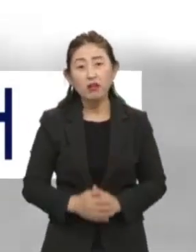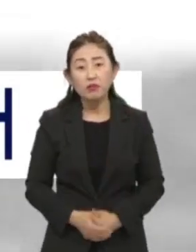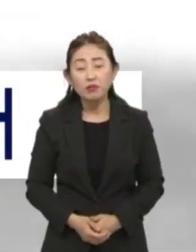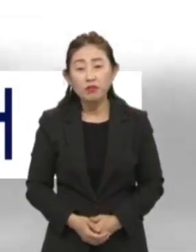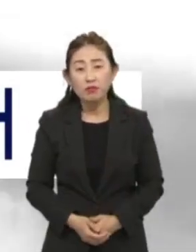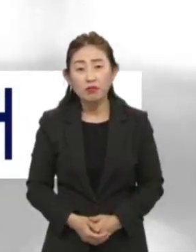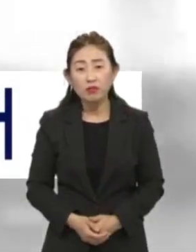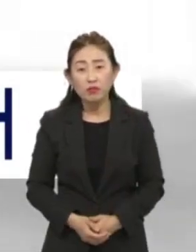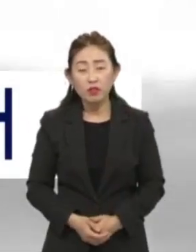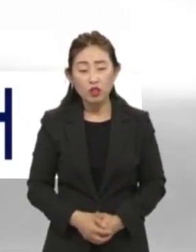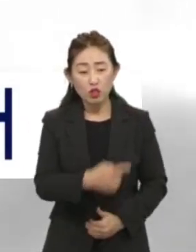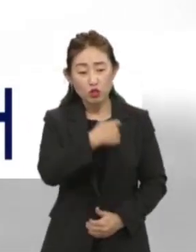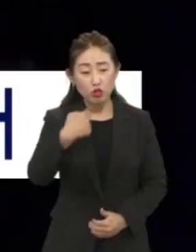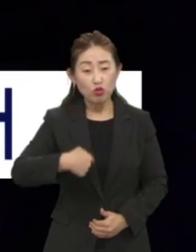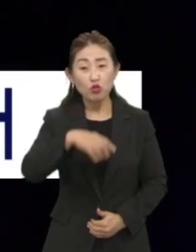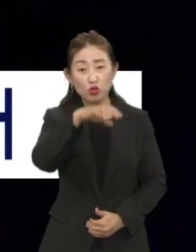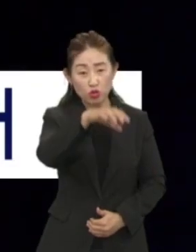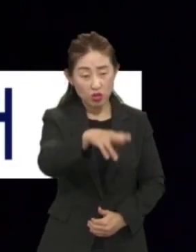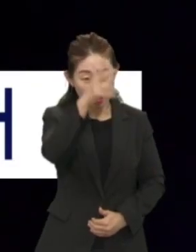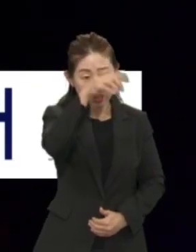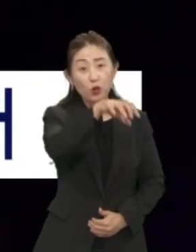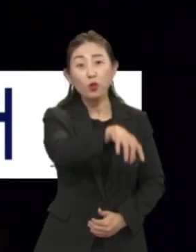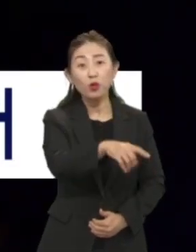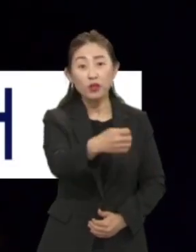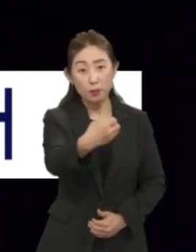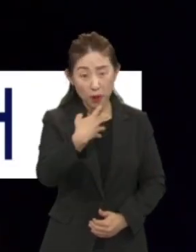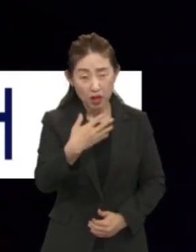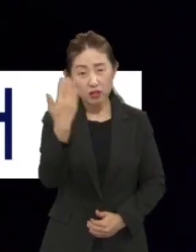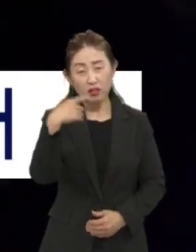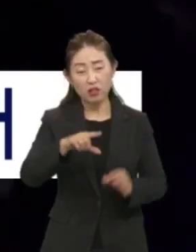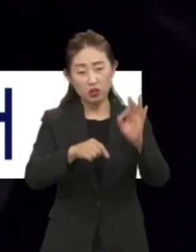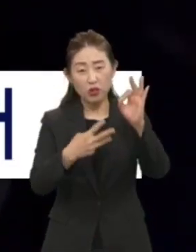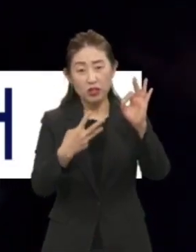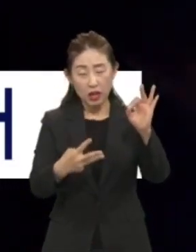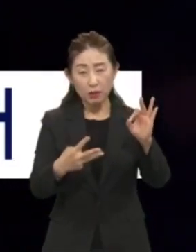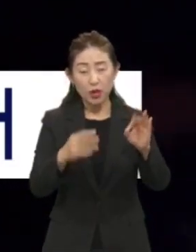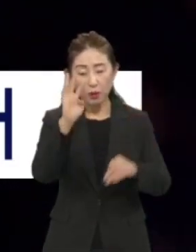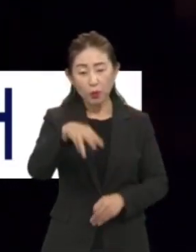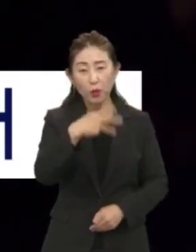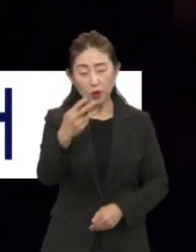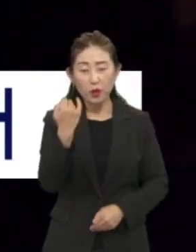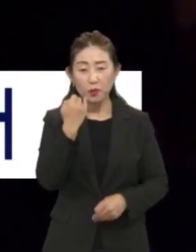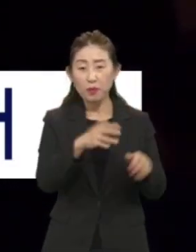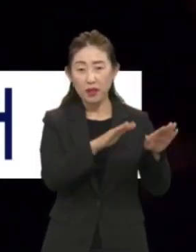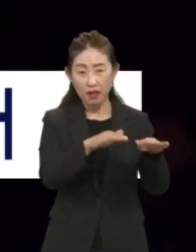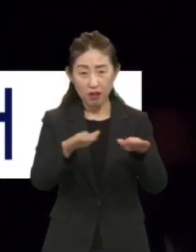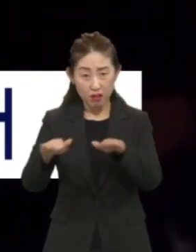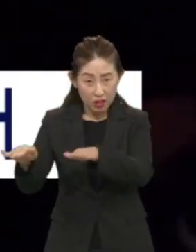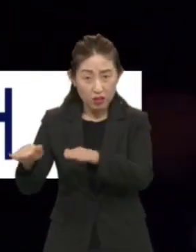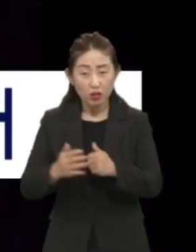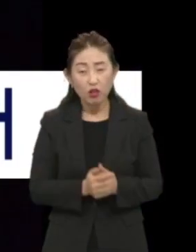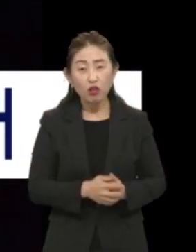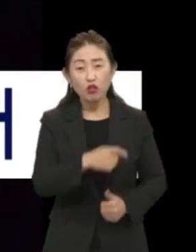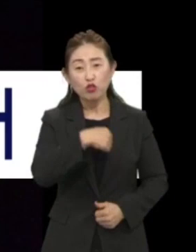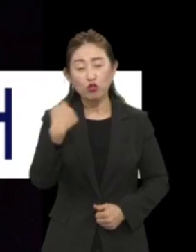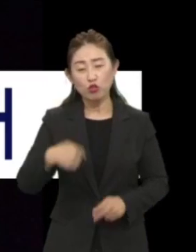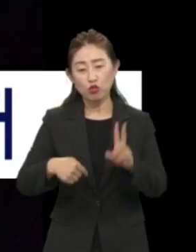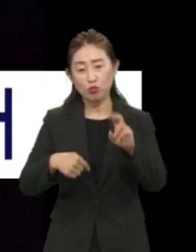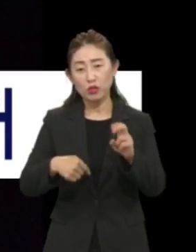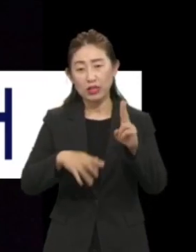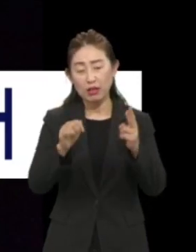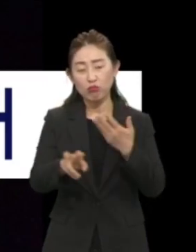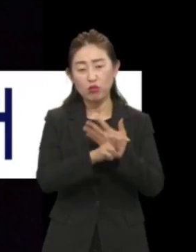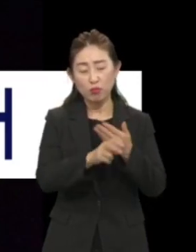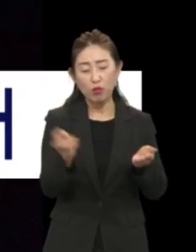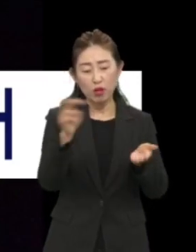해양경찰청은 중국 해양 경찰국 지난 3일 보령 대천 인근 해상에서 중국인 22명이